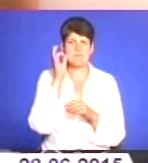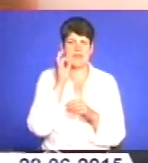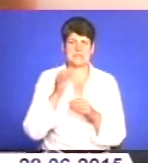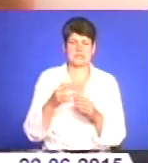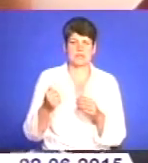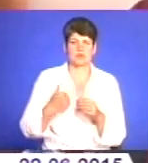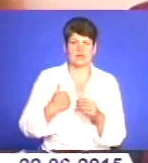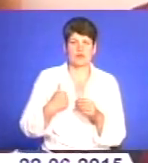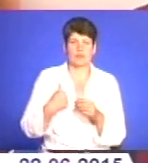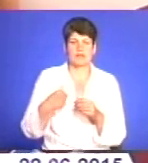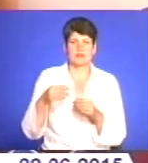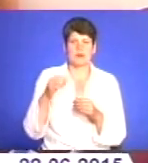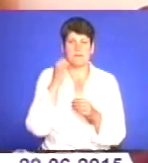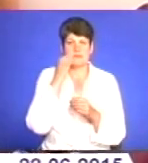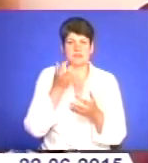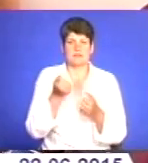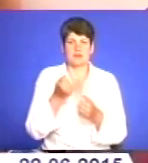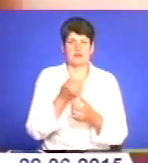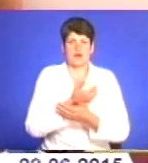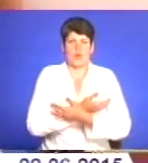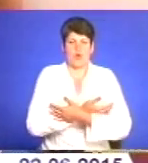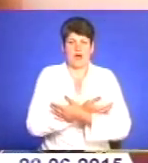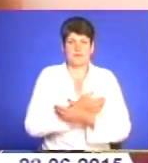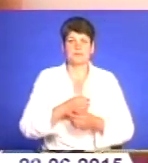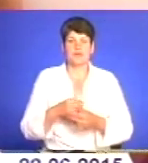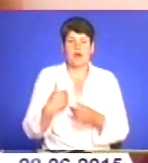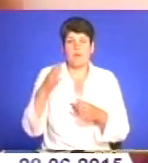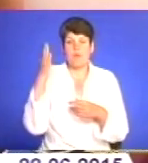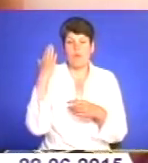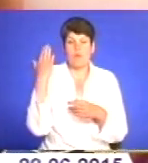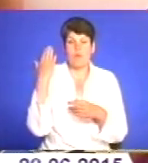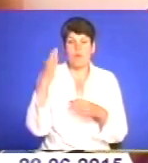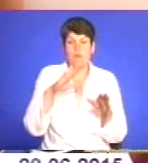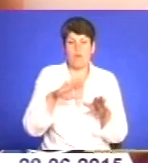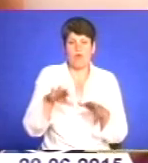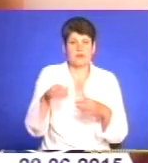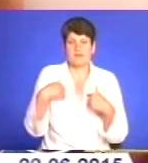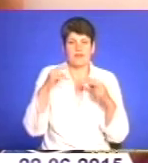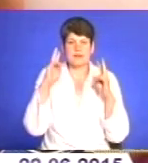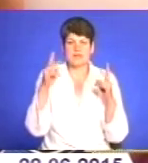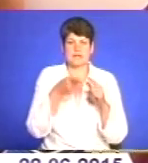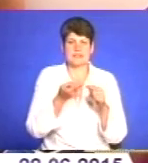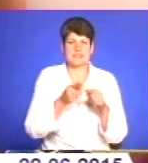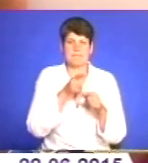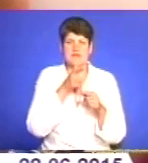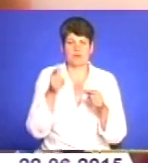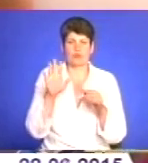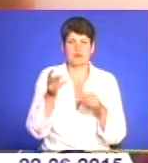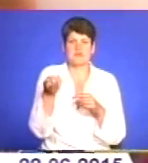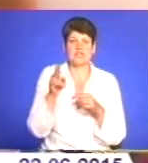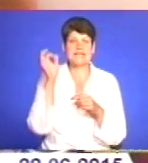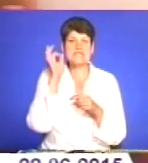тримала на руках, ми були в саду. От. Потім, я не знаю, тут цей період, я ще була мала, потім прийшли